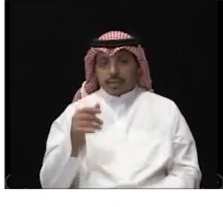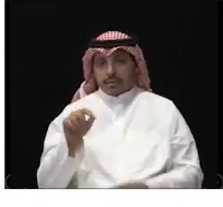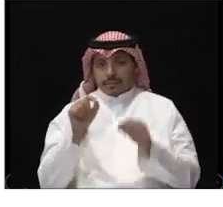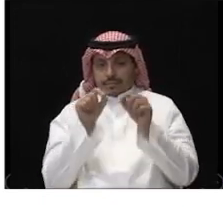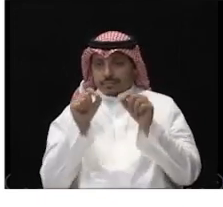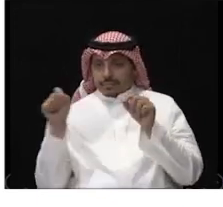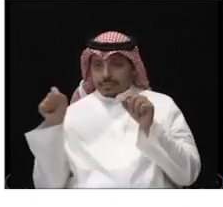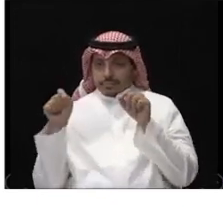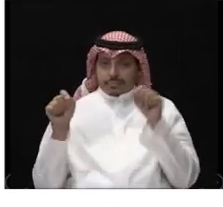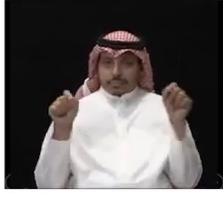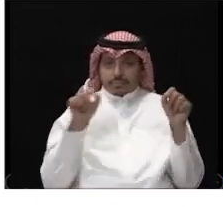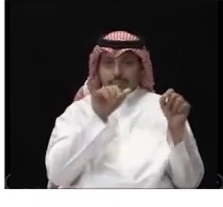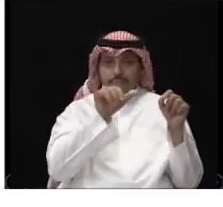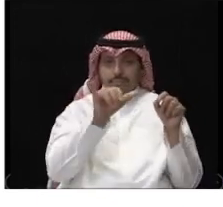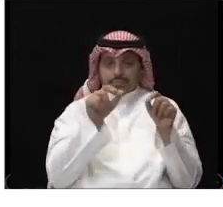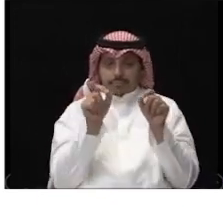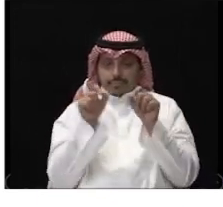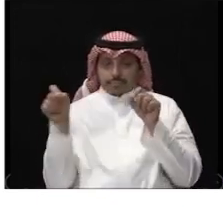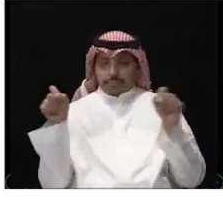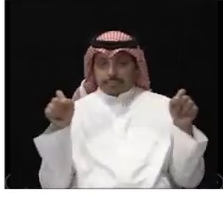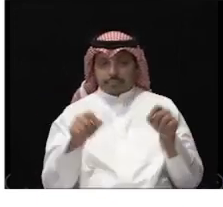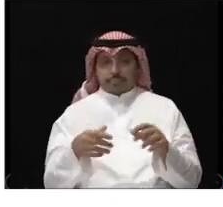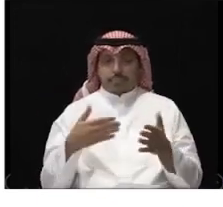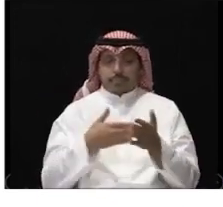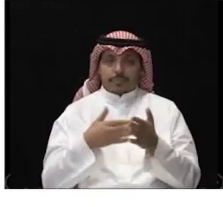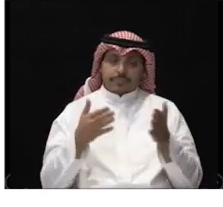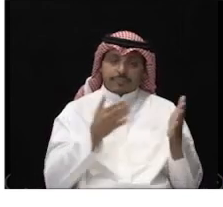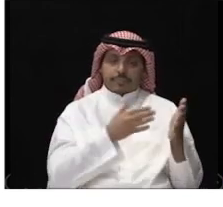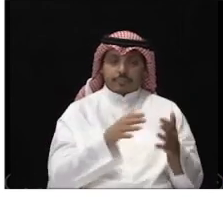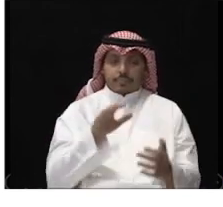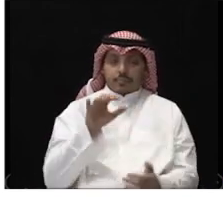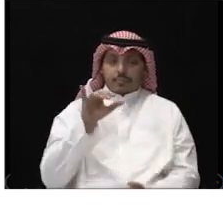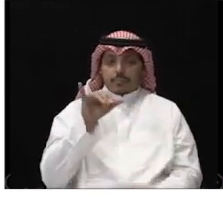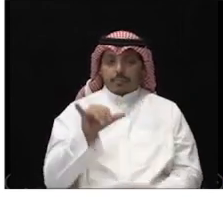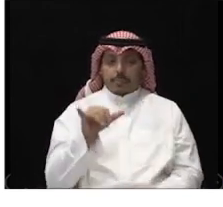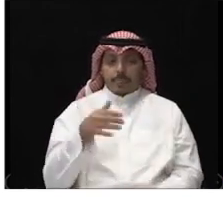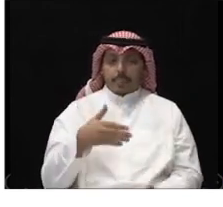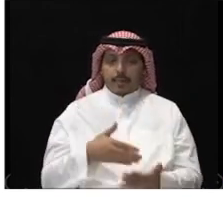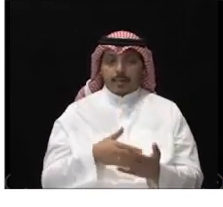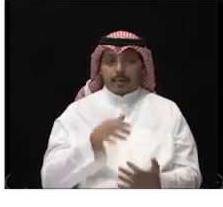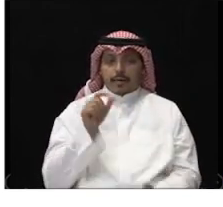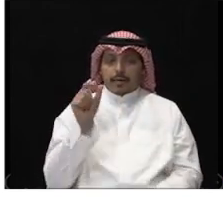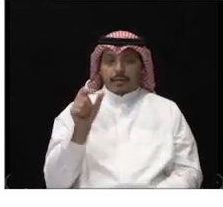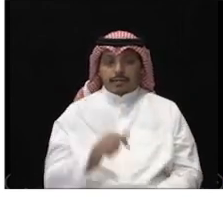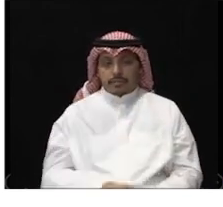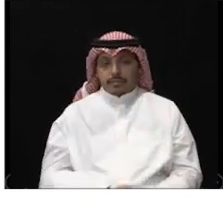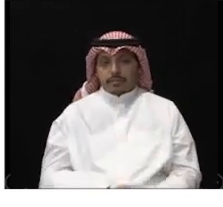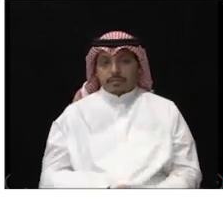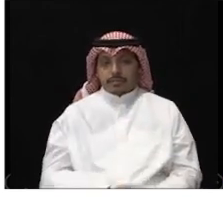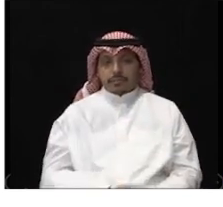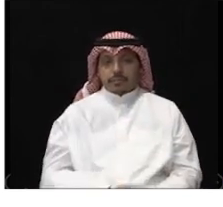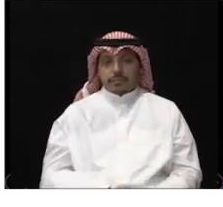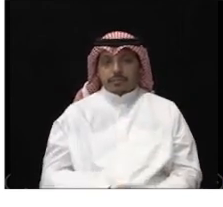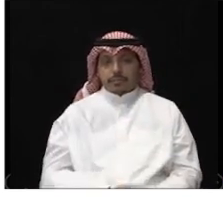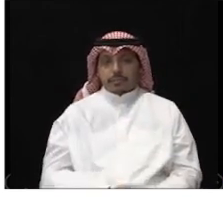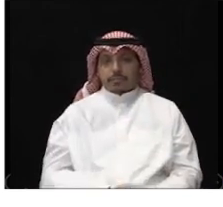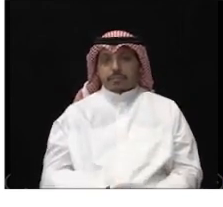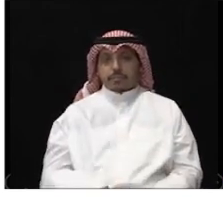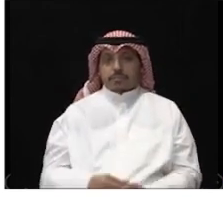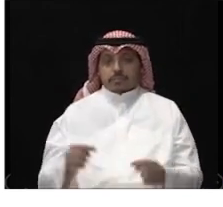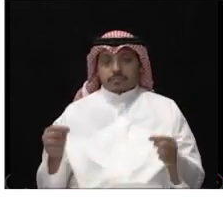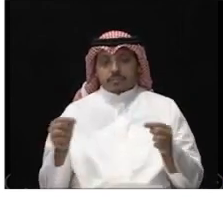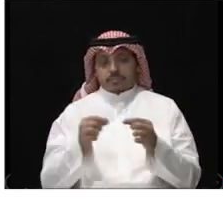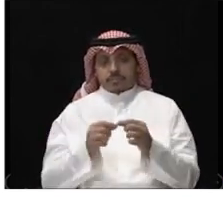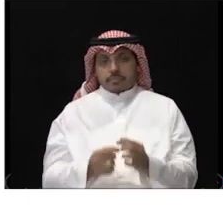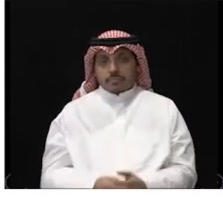وسط الكلمة. أخيرا الياء في آخر الكلمة، غير متصلة، غير متصلة،